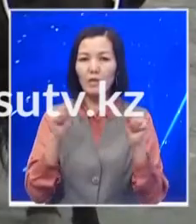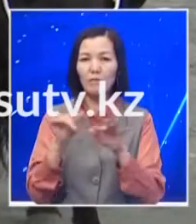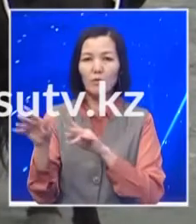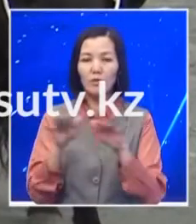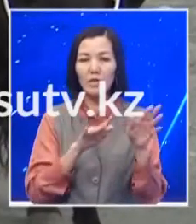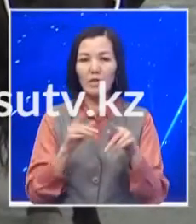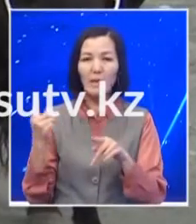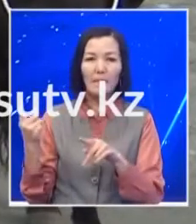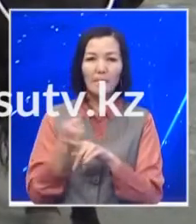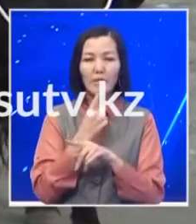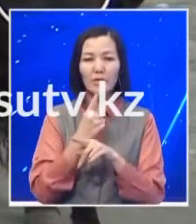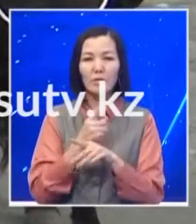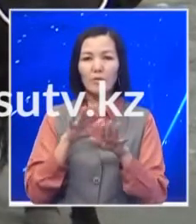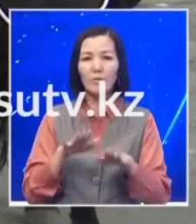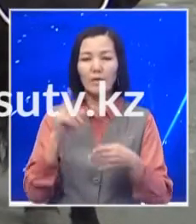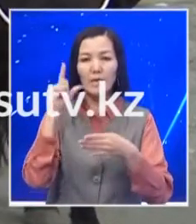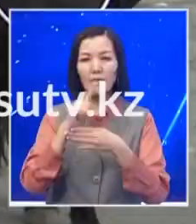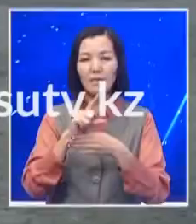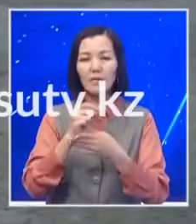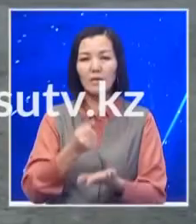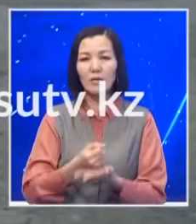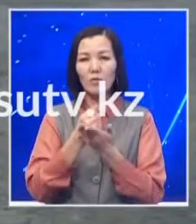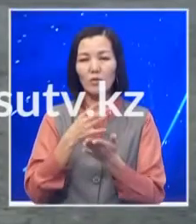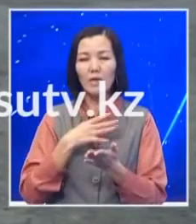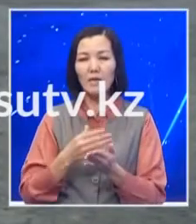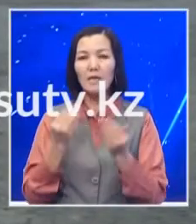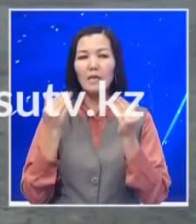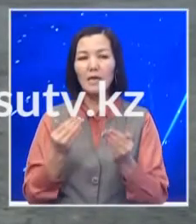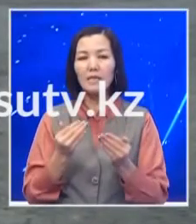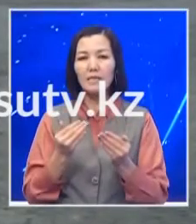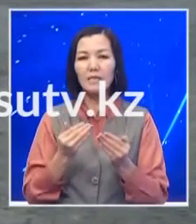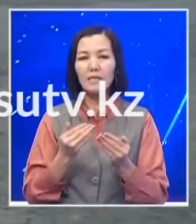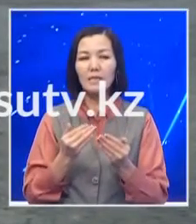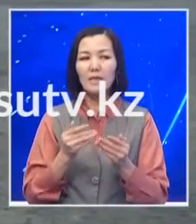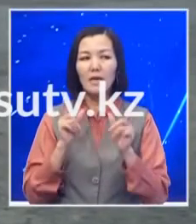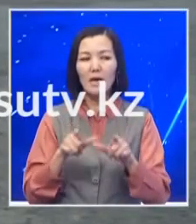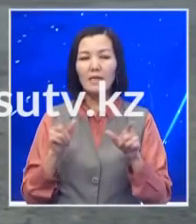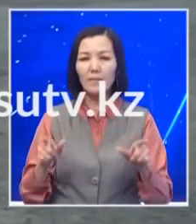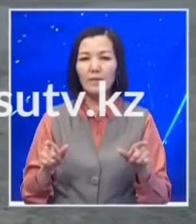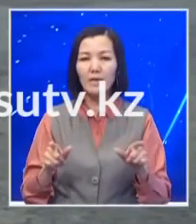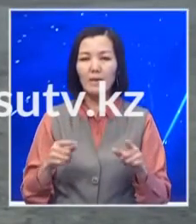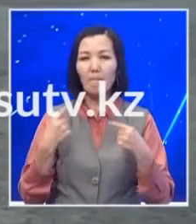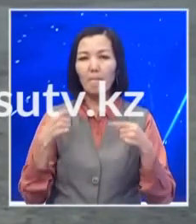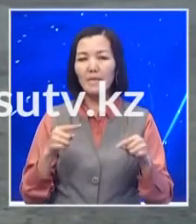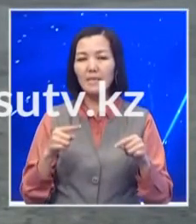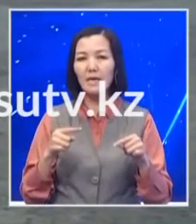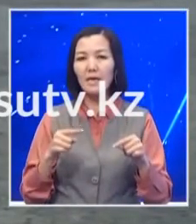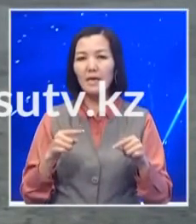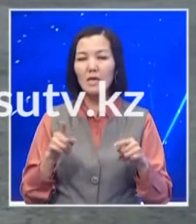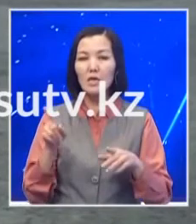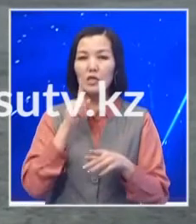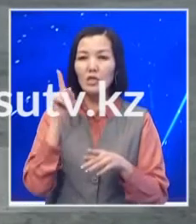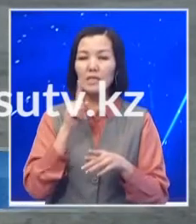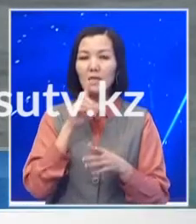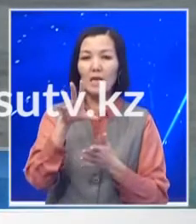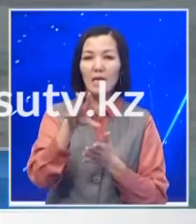шараны бірінші болып жергілікті дін өкілдері қолдаған. Қазіргі виртуалды заманда адамдар басқа жақтарға еліктеп жатқан